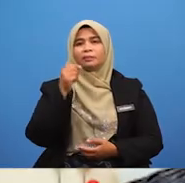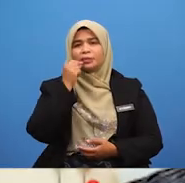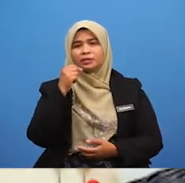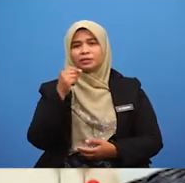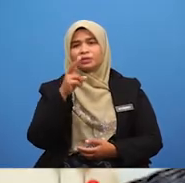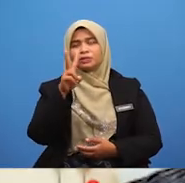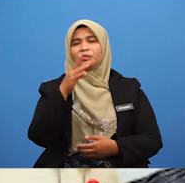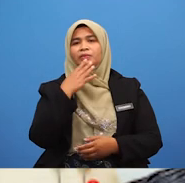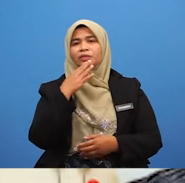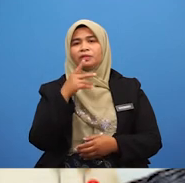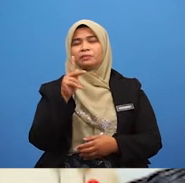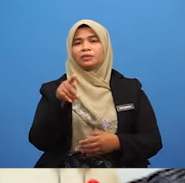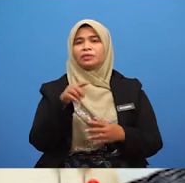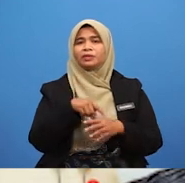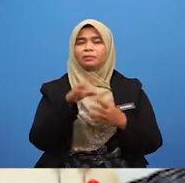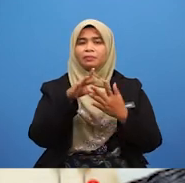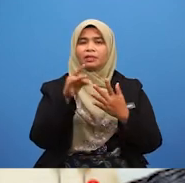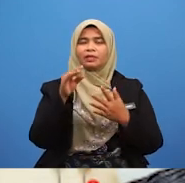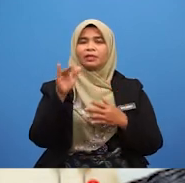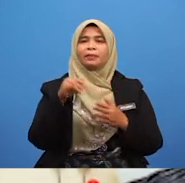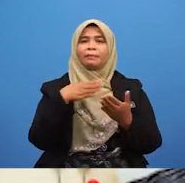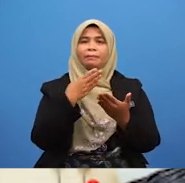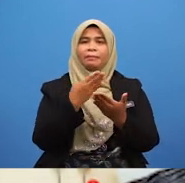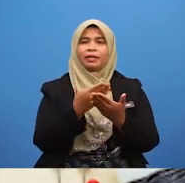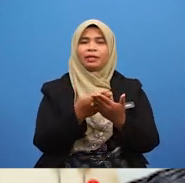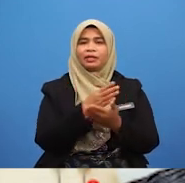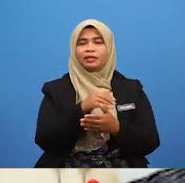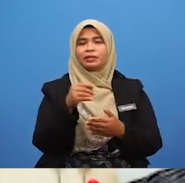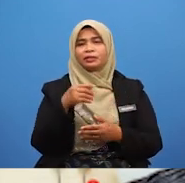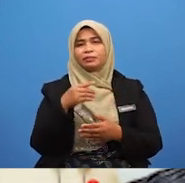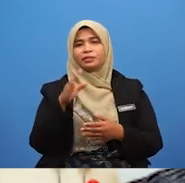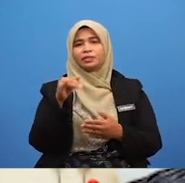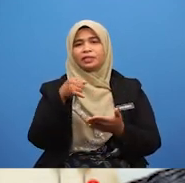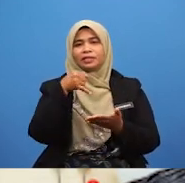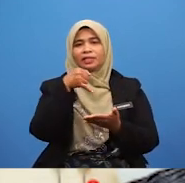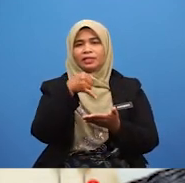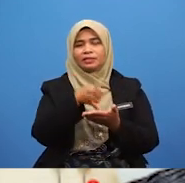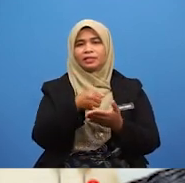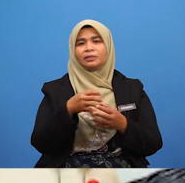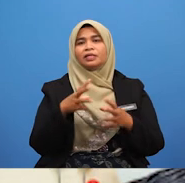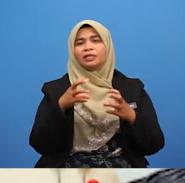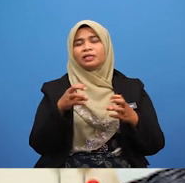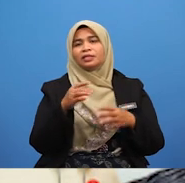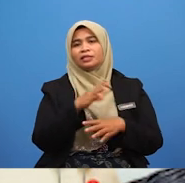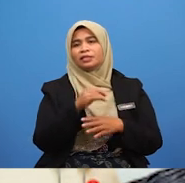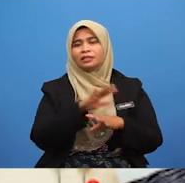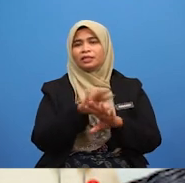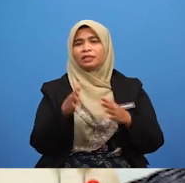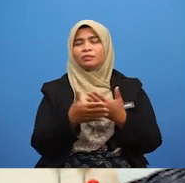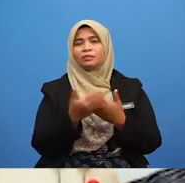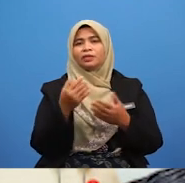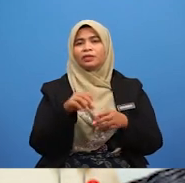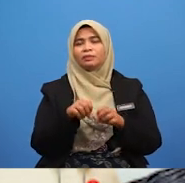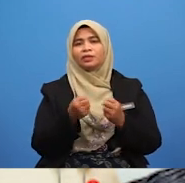perlu dipilih yang berkualiti dan mata yang tajam, keras dan tidak mudah